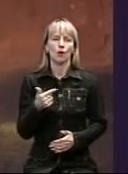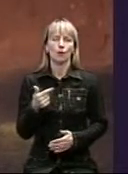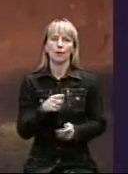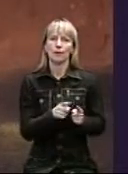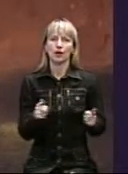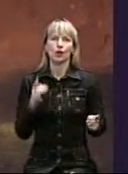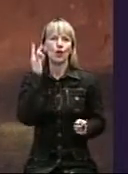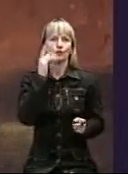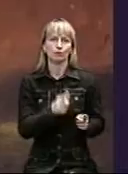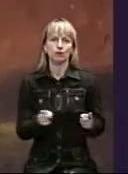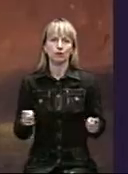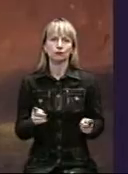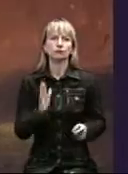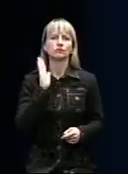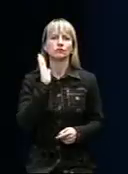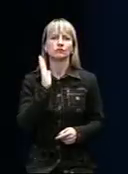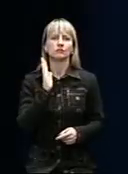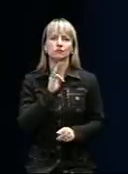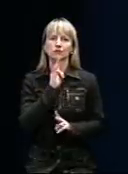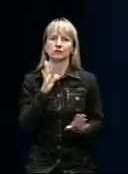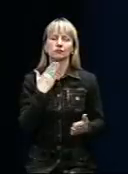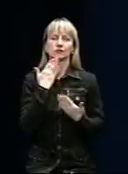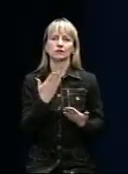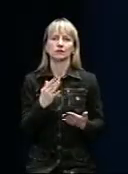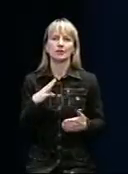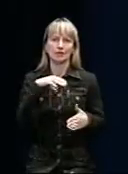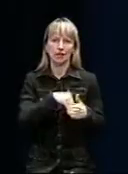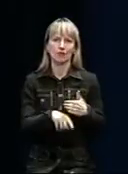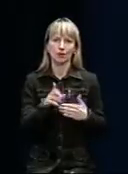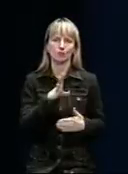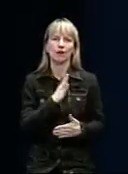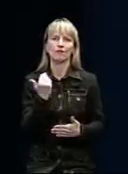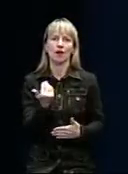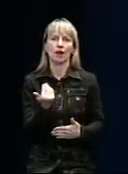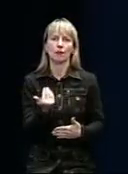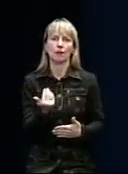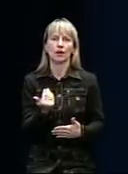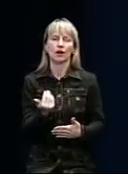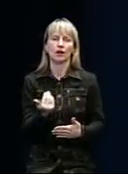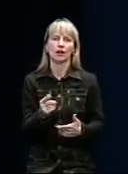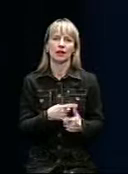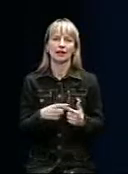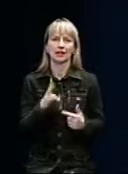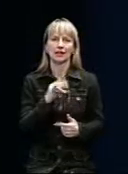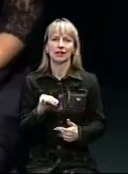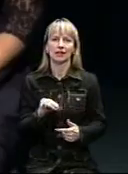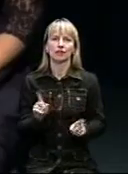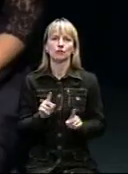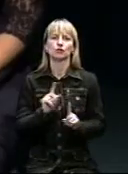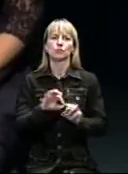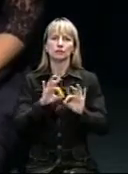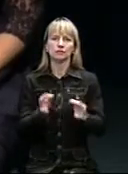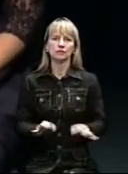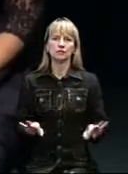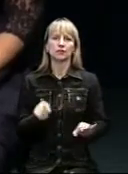період. Не буду питати, чи закладені вони були вами, ці алюзії, чи ні, тому що мистецтво воно